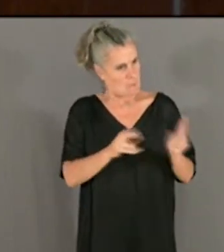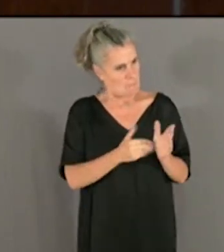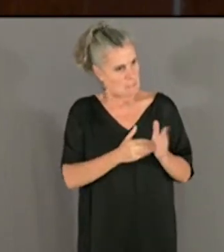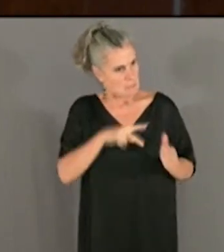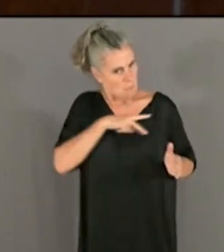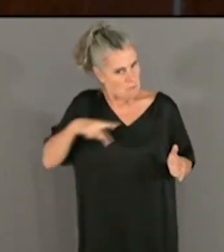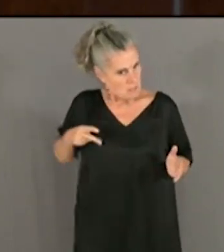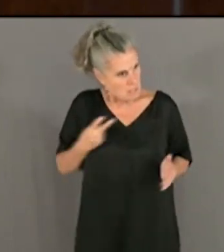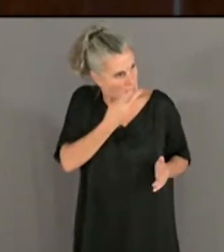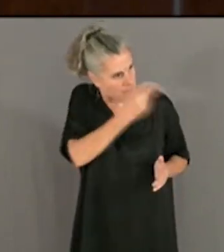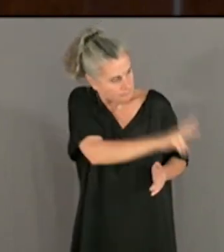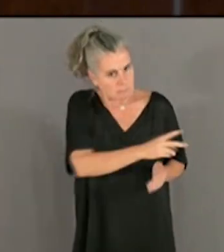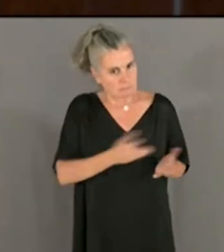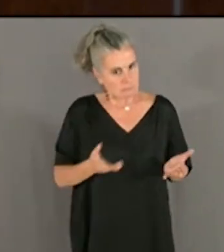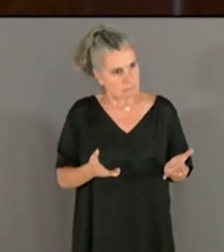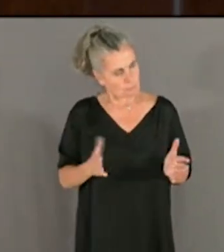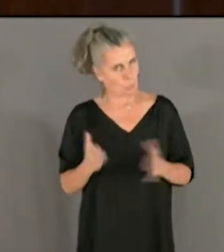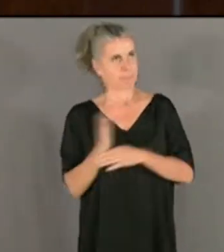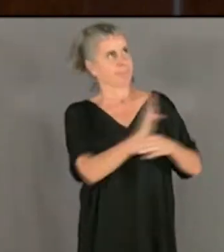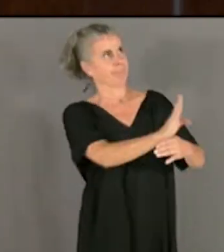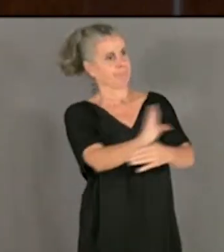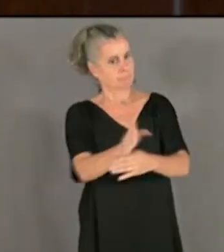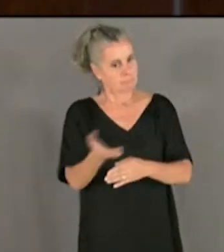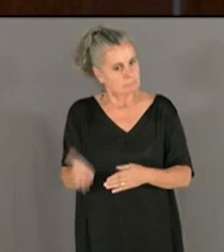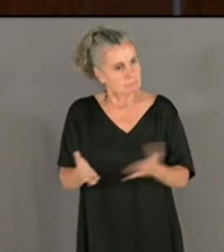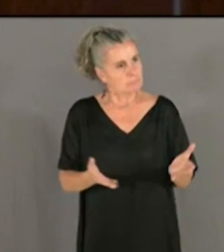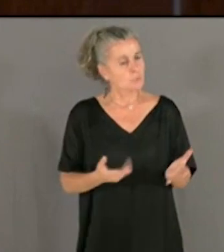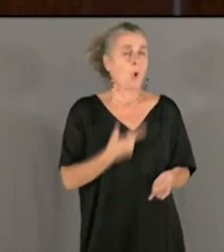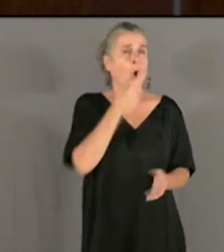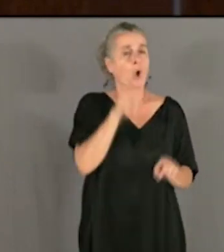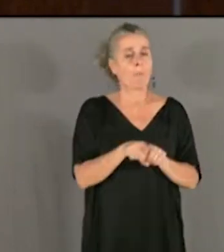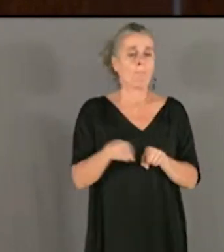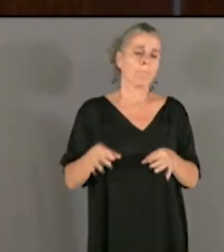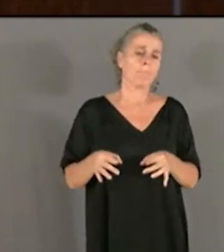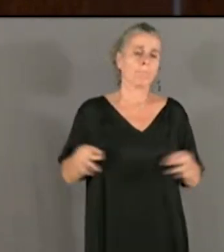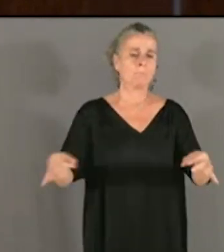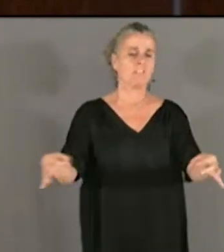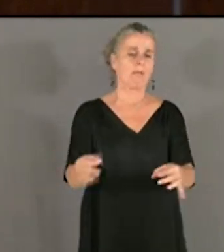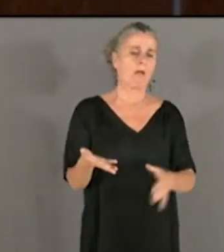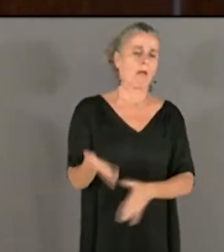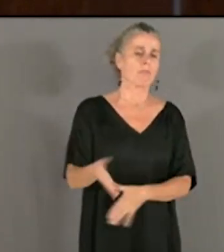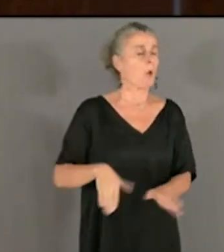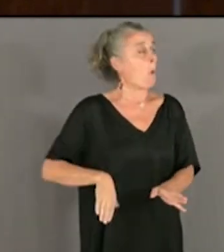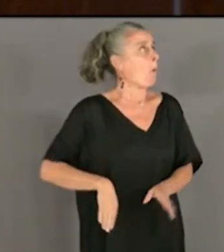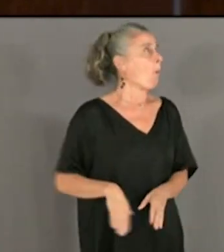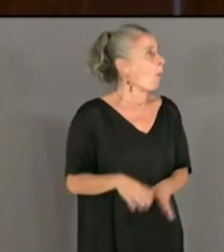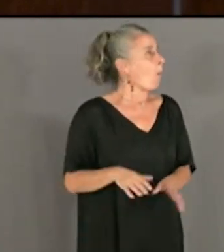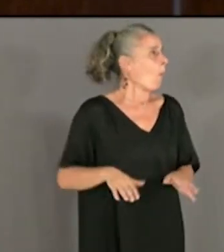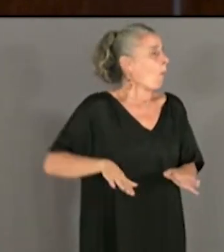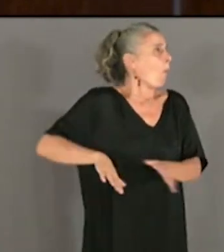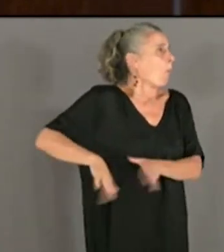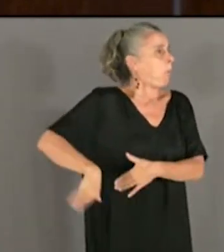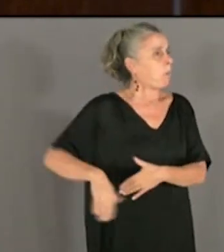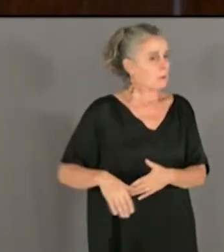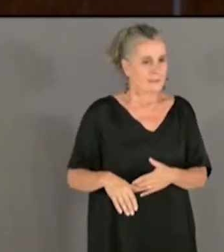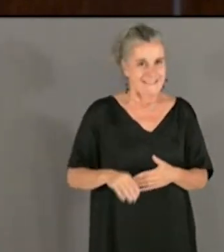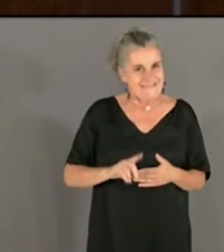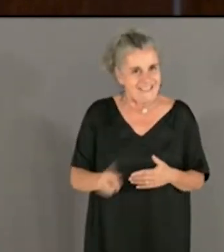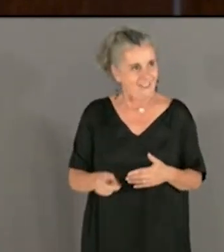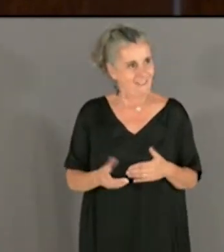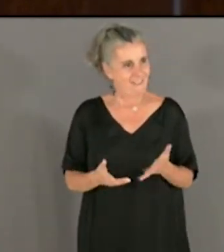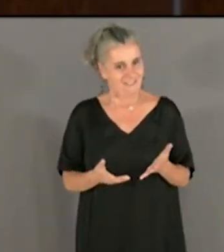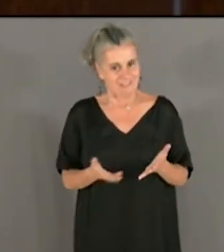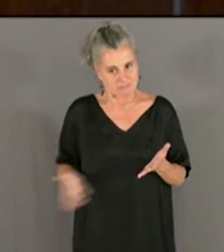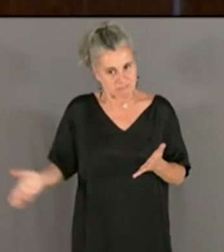et vous ne pouvez pas vous en désintéresser, vous désintéresser de ce coup de force, de ce double coup de force qui est opéré par